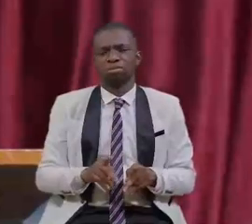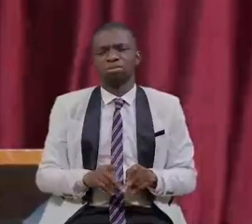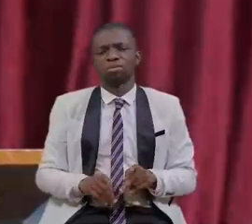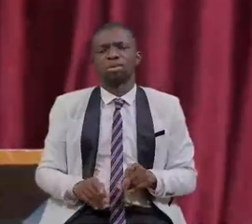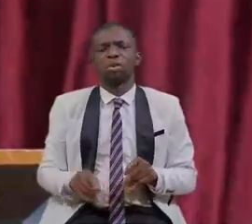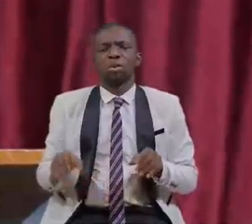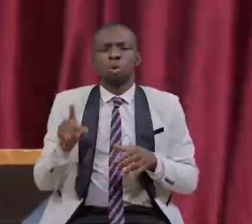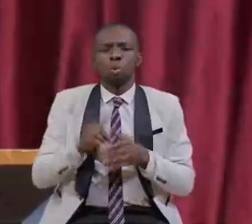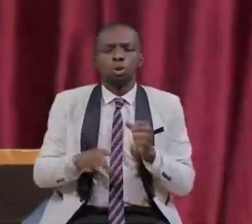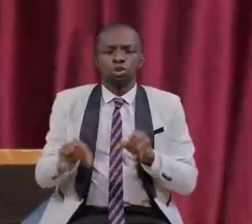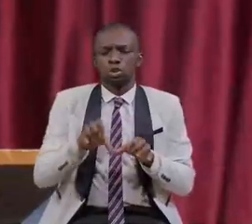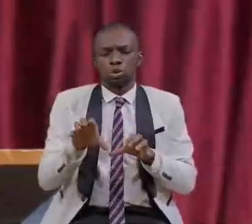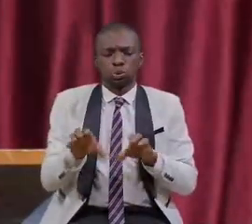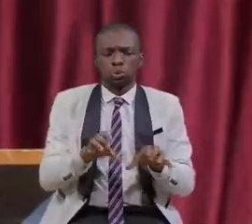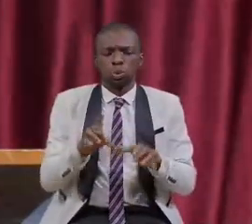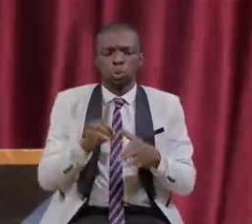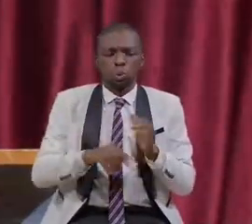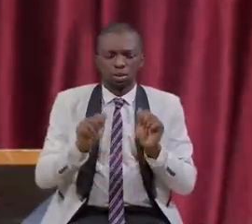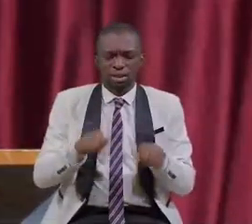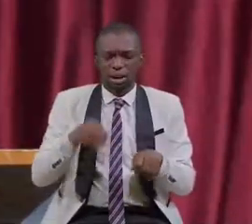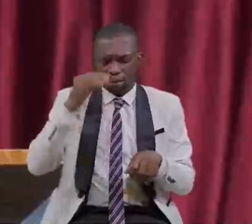faire? Qu'est-ce que l'on peut faire?